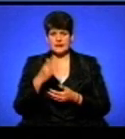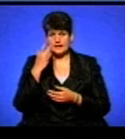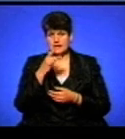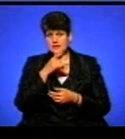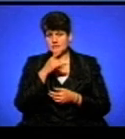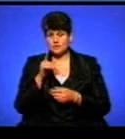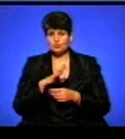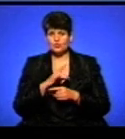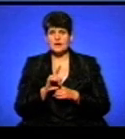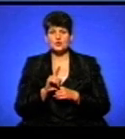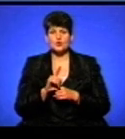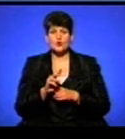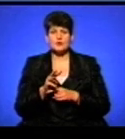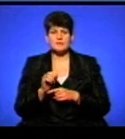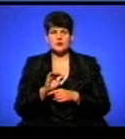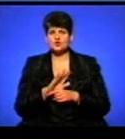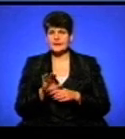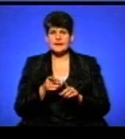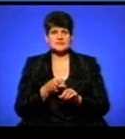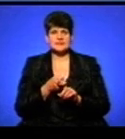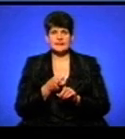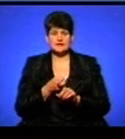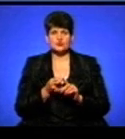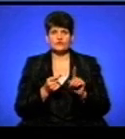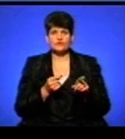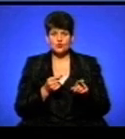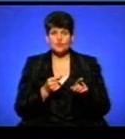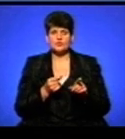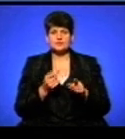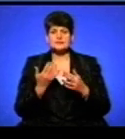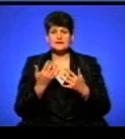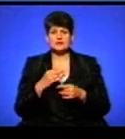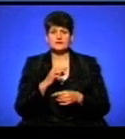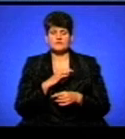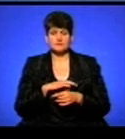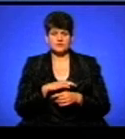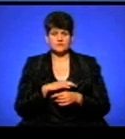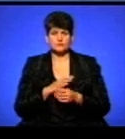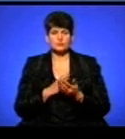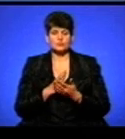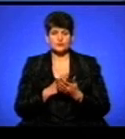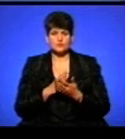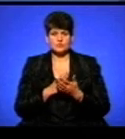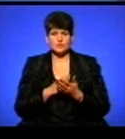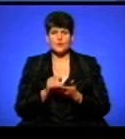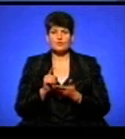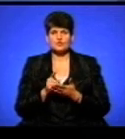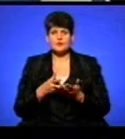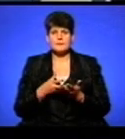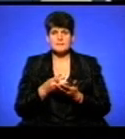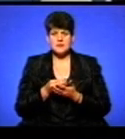була така норма, що незалежно від того, скільки спожито житлово-комунальної послуги, але обов'язкова